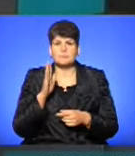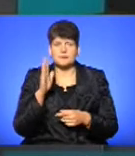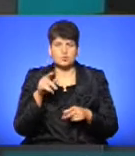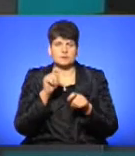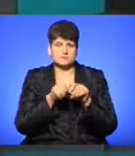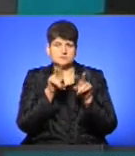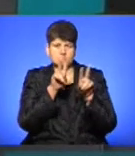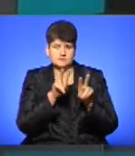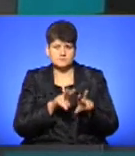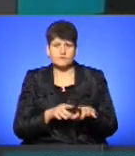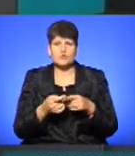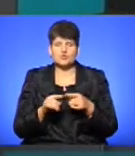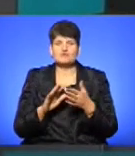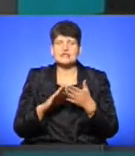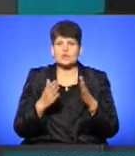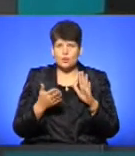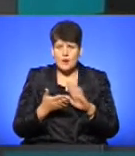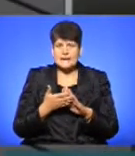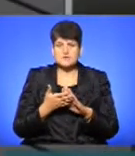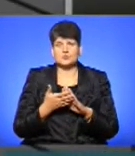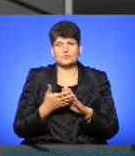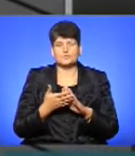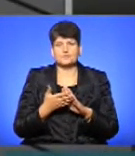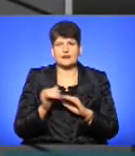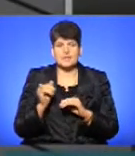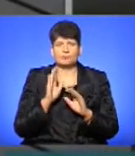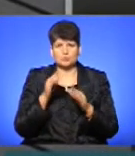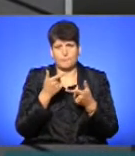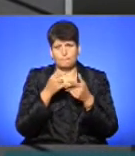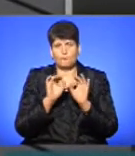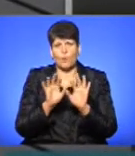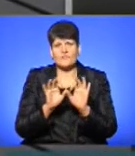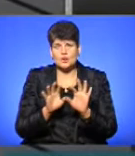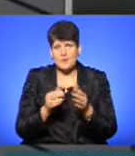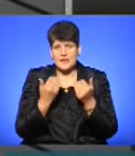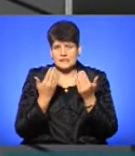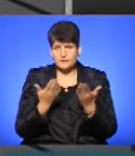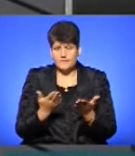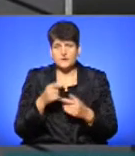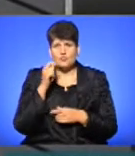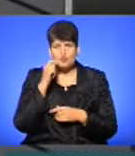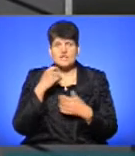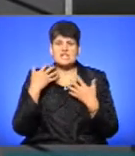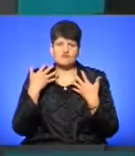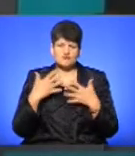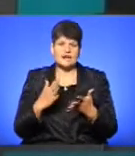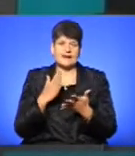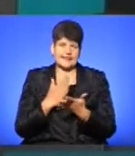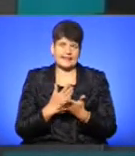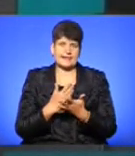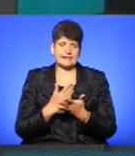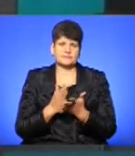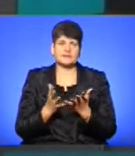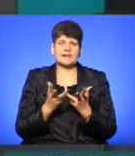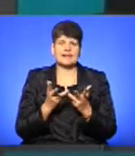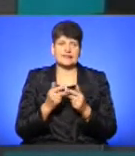моніторити відповідно цю ситуацію і будемо вас повідомляти. Я знаю, що в Україні вже є